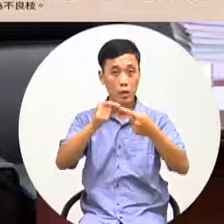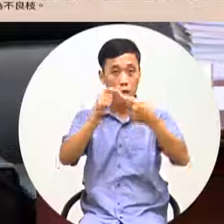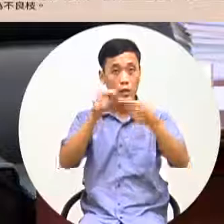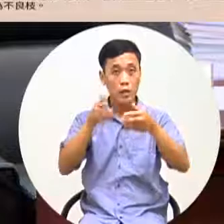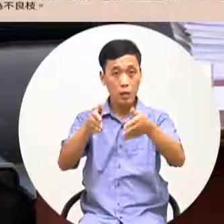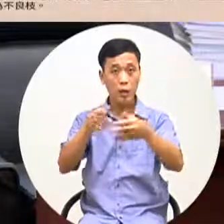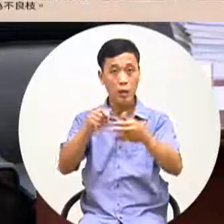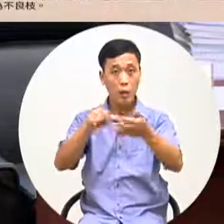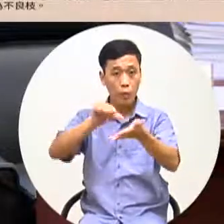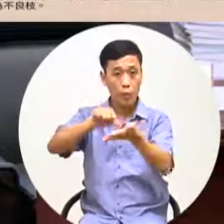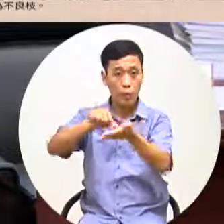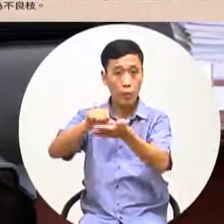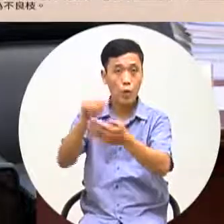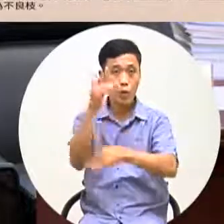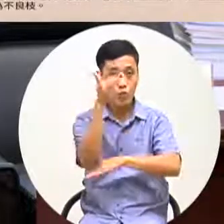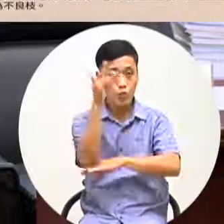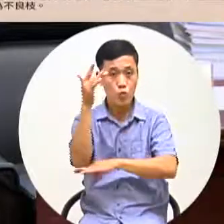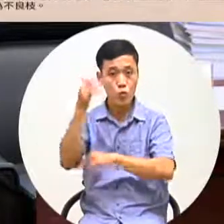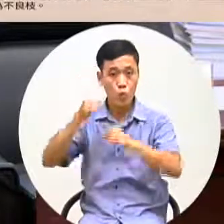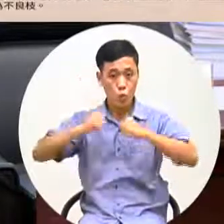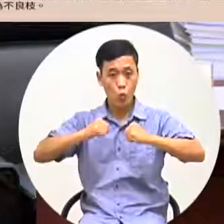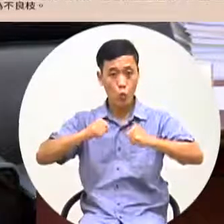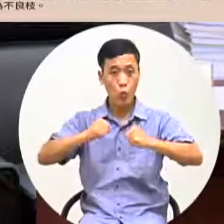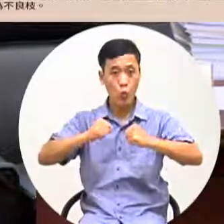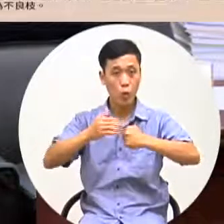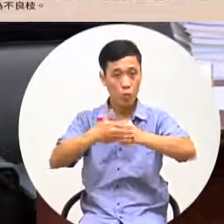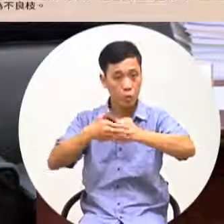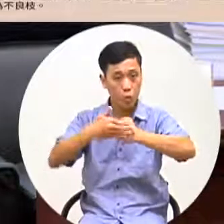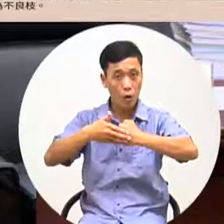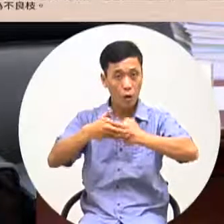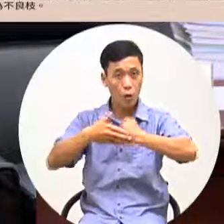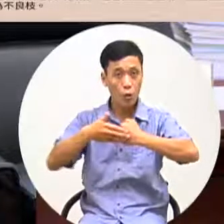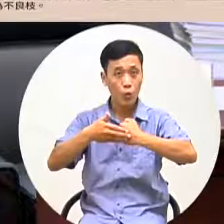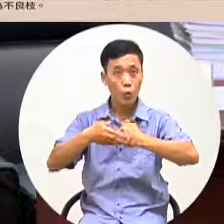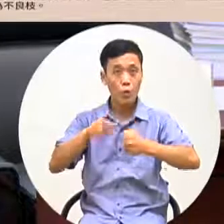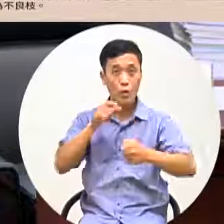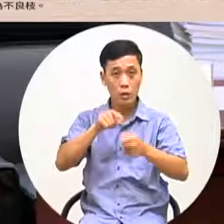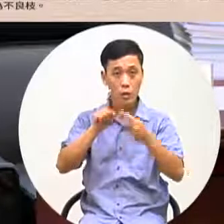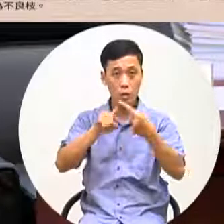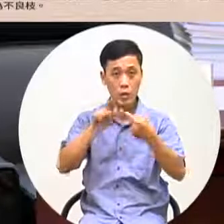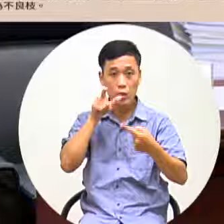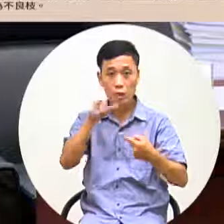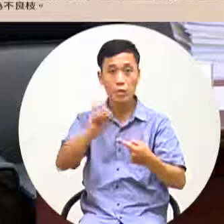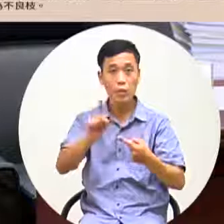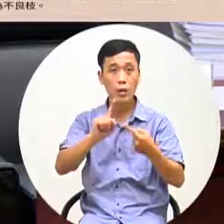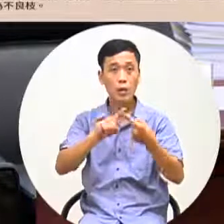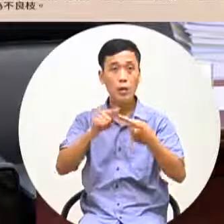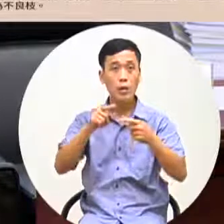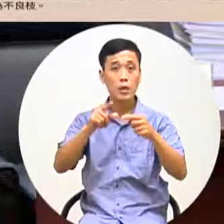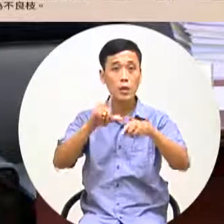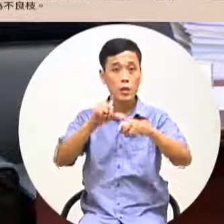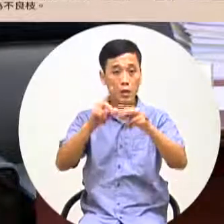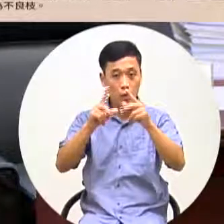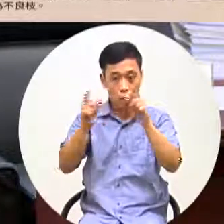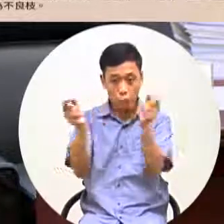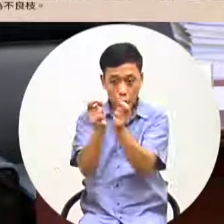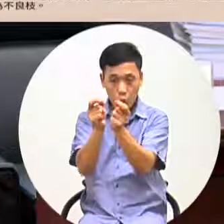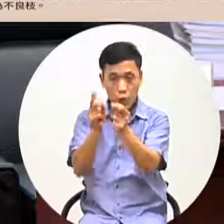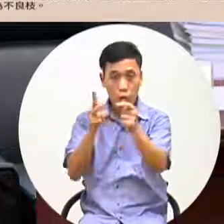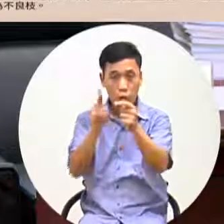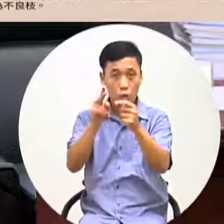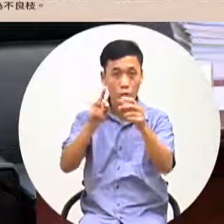率，好，称之为什么？一短节修剪，二造型修剪，三修饰修剪，